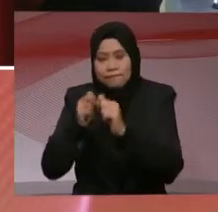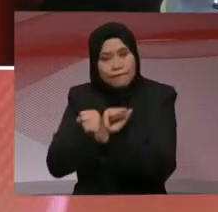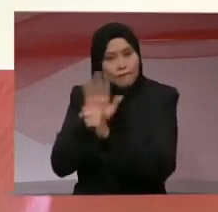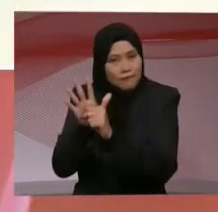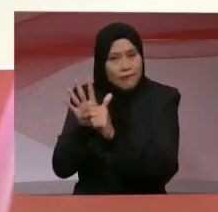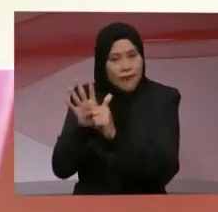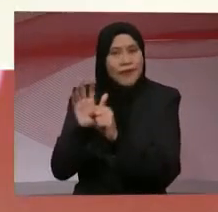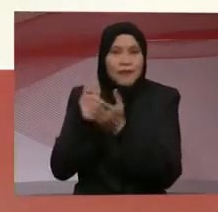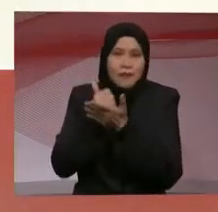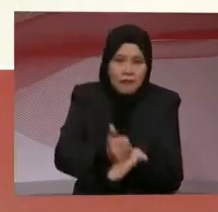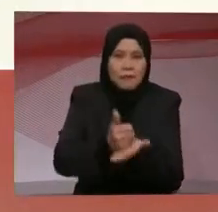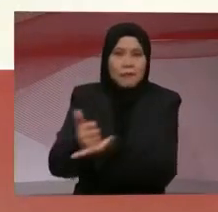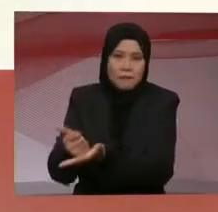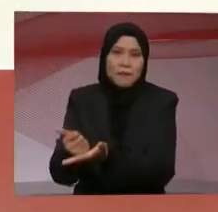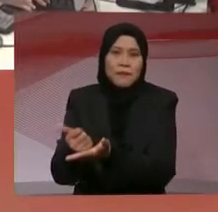COVID-19.